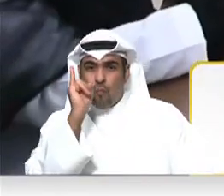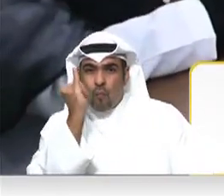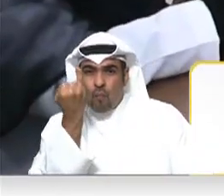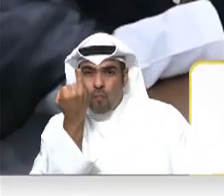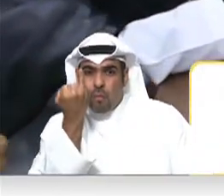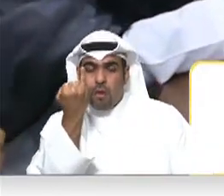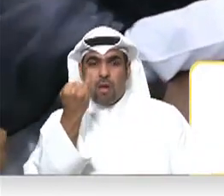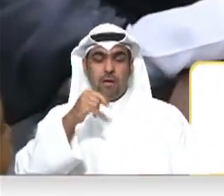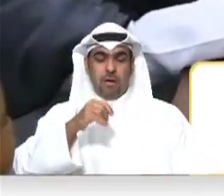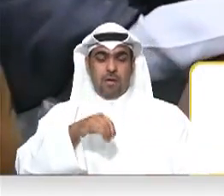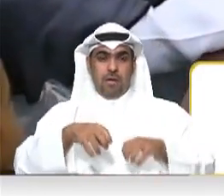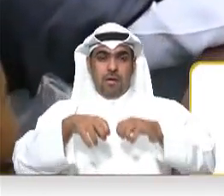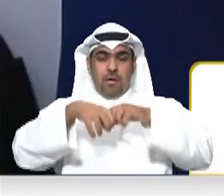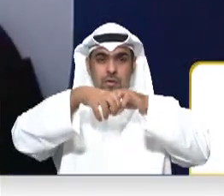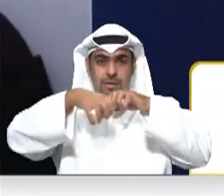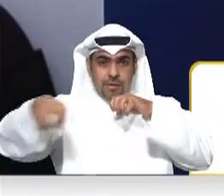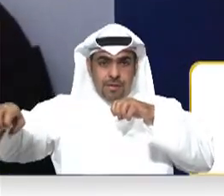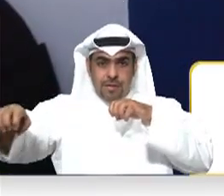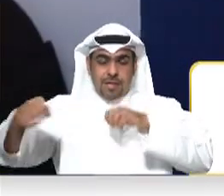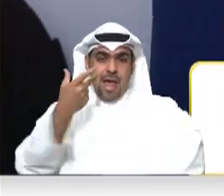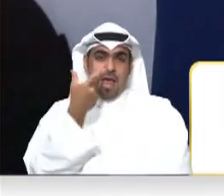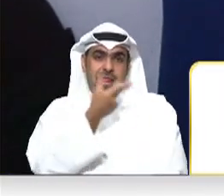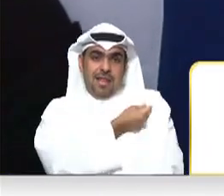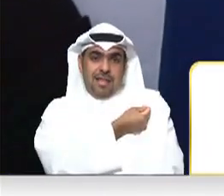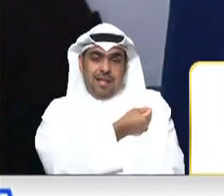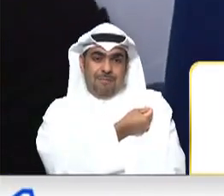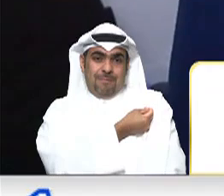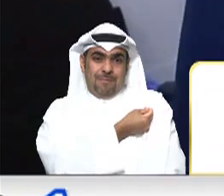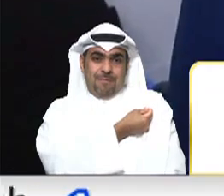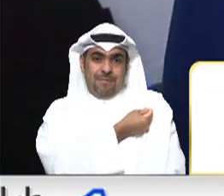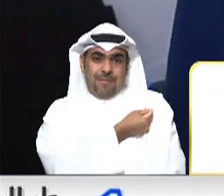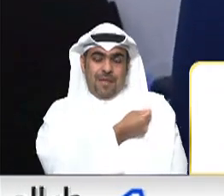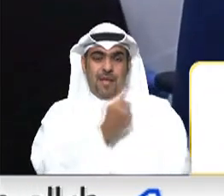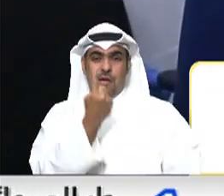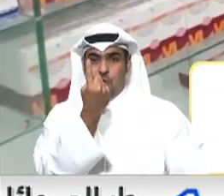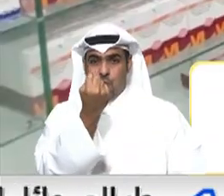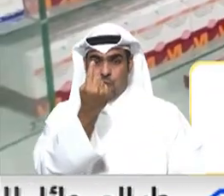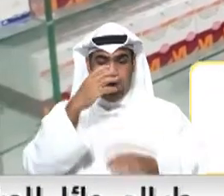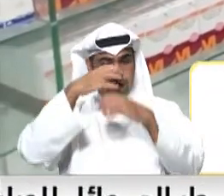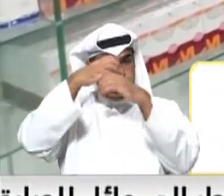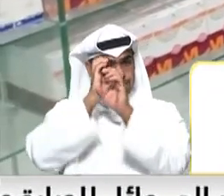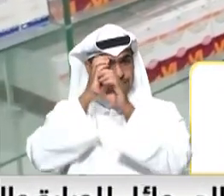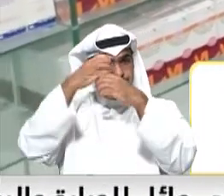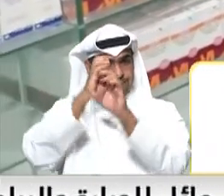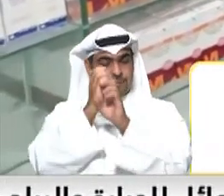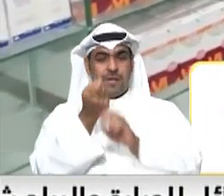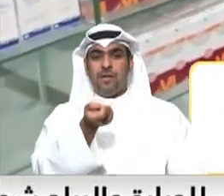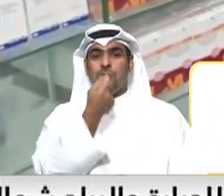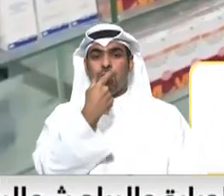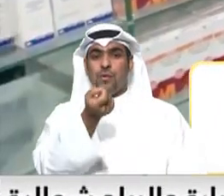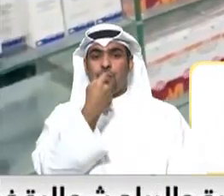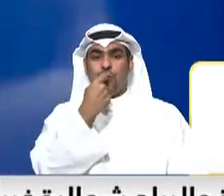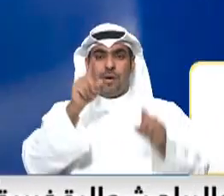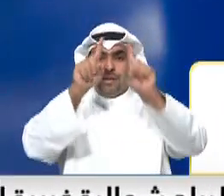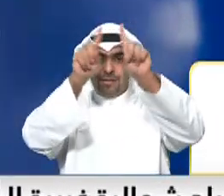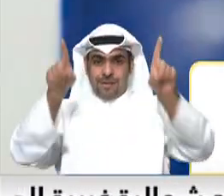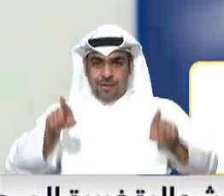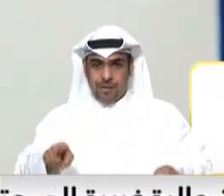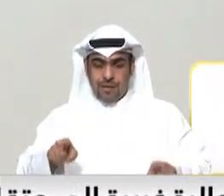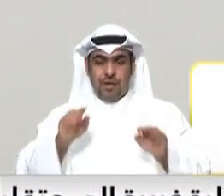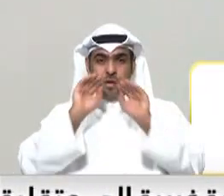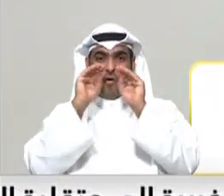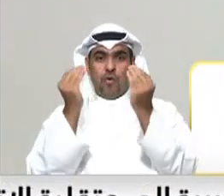وتنظيم الأسرة والتطعيم، إضافة إلى مختبر حديث، وصيدلية، وغرفة طوارئ،